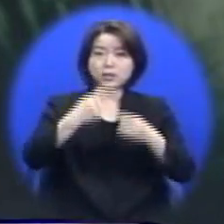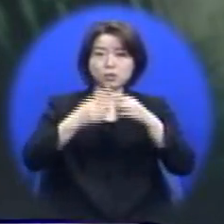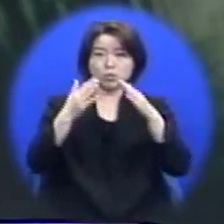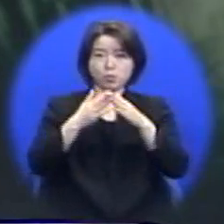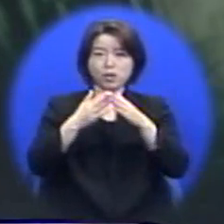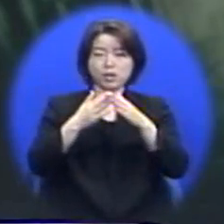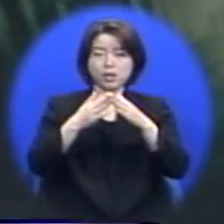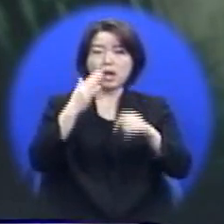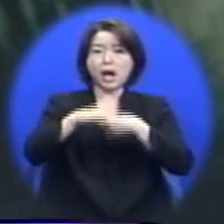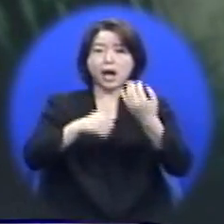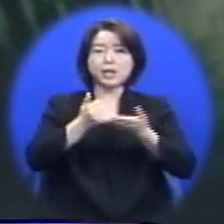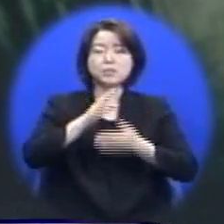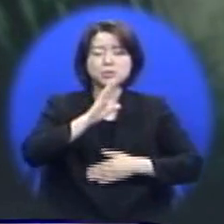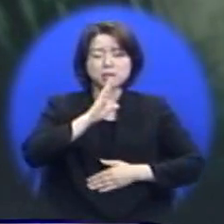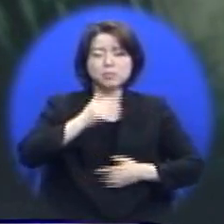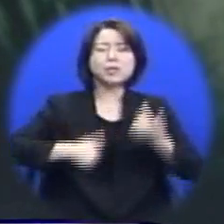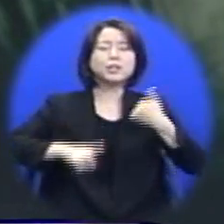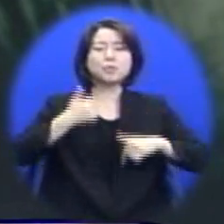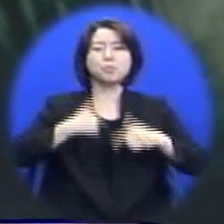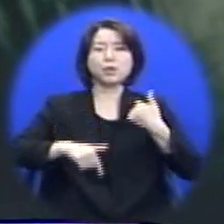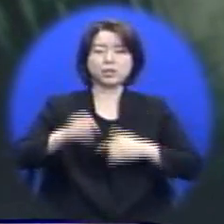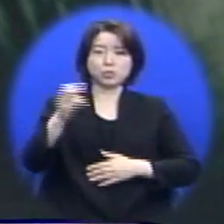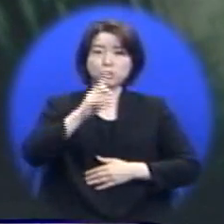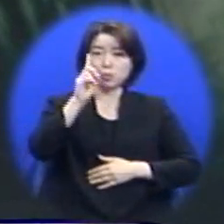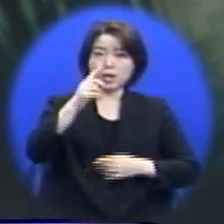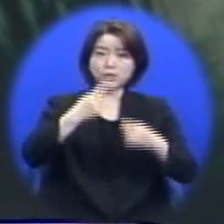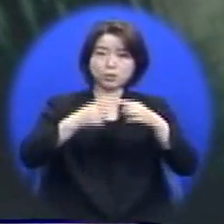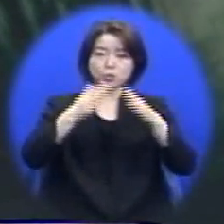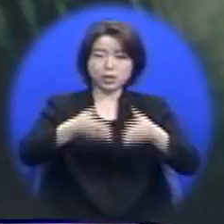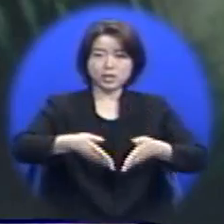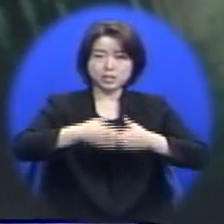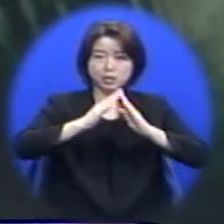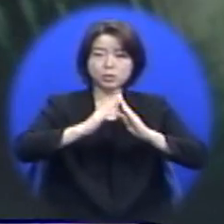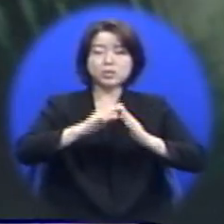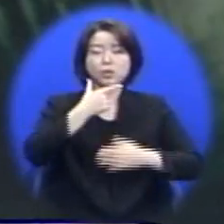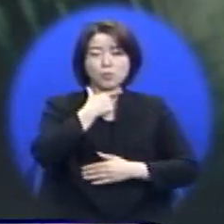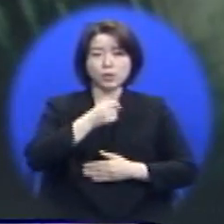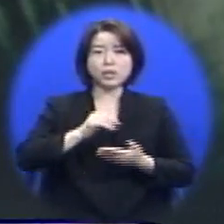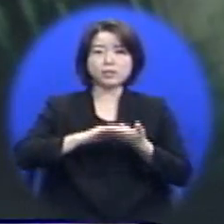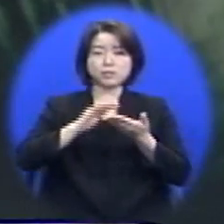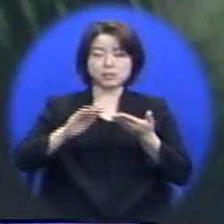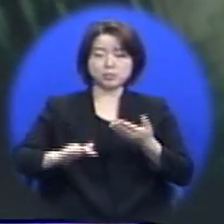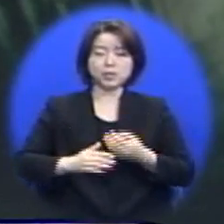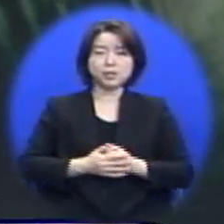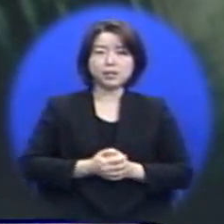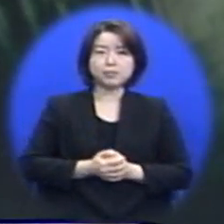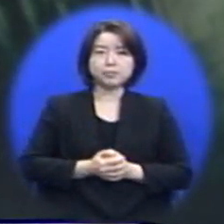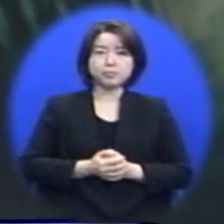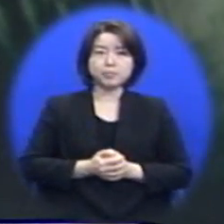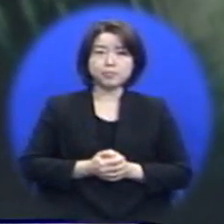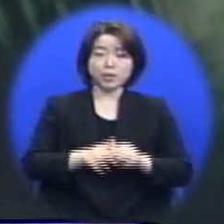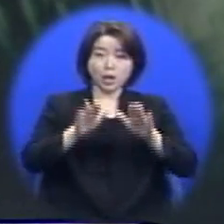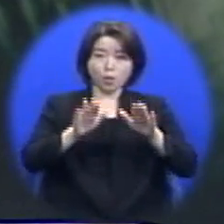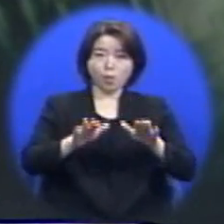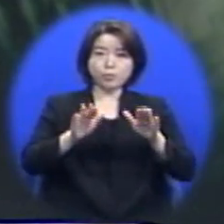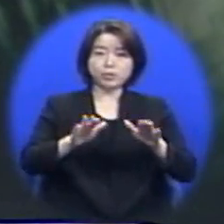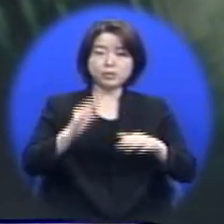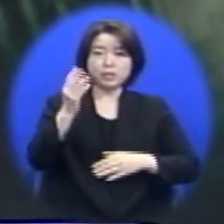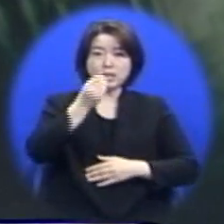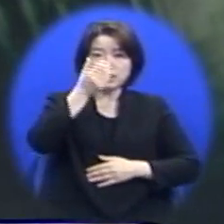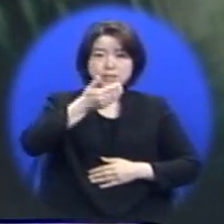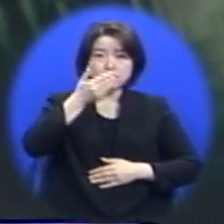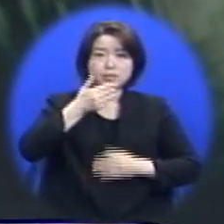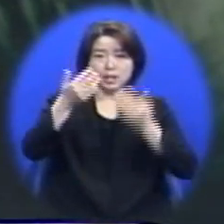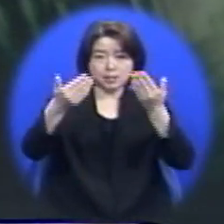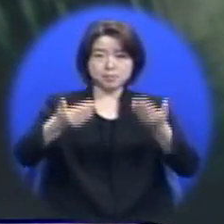하나님의 정말 기뻐하시는 또 한 교회가 세워지기를 원하는 것입니다. 오늘 성찬을